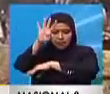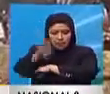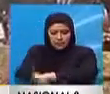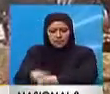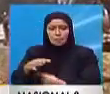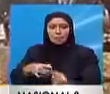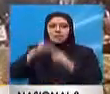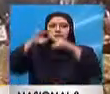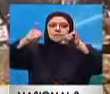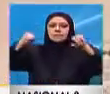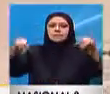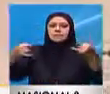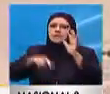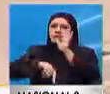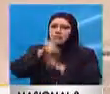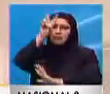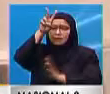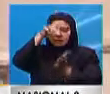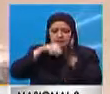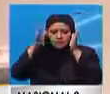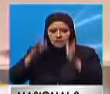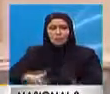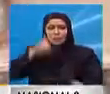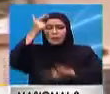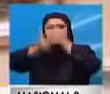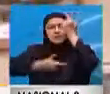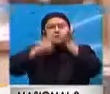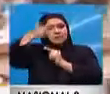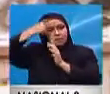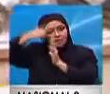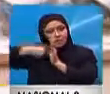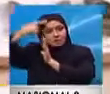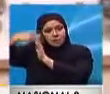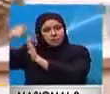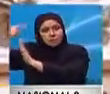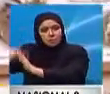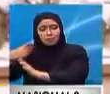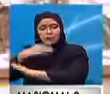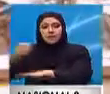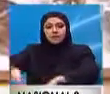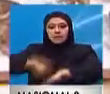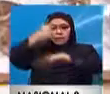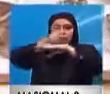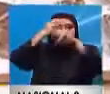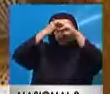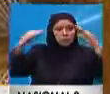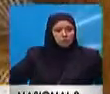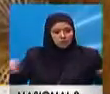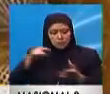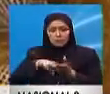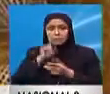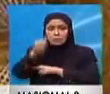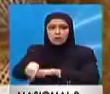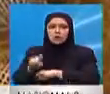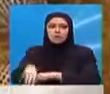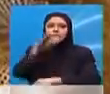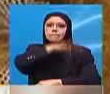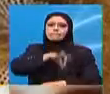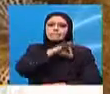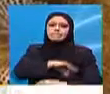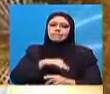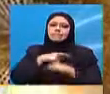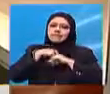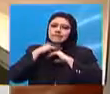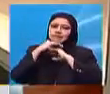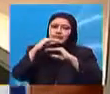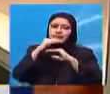2000 pengunjung sebulan justeru kewujudan muzium perhutanan ini perlu dimanfaatkan semaksimum mungkin